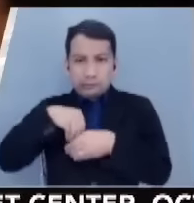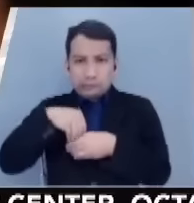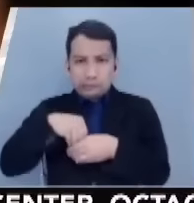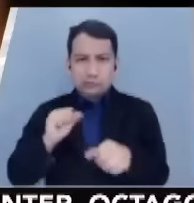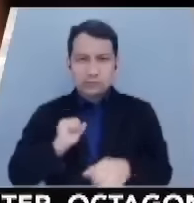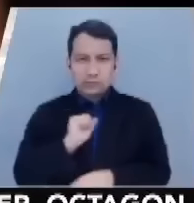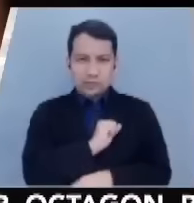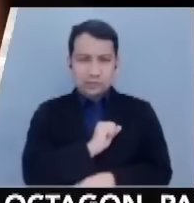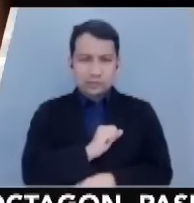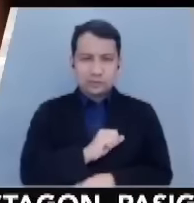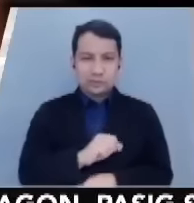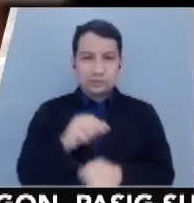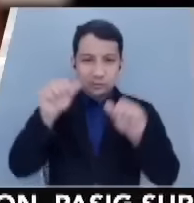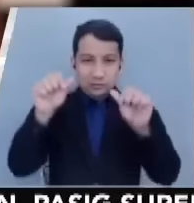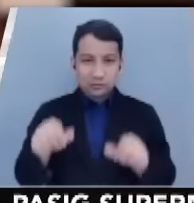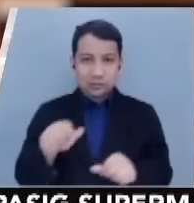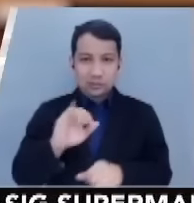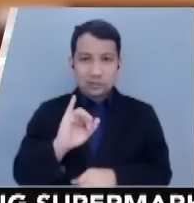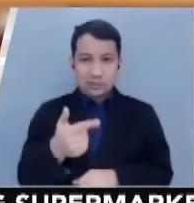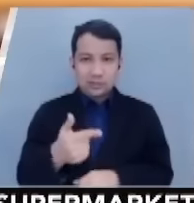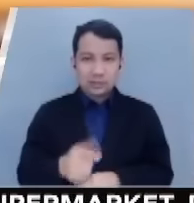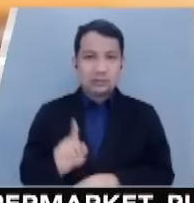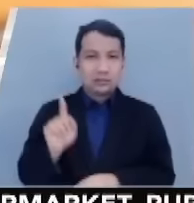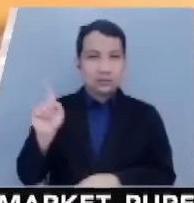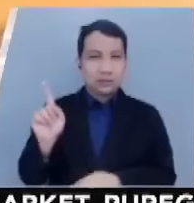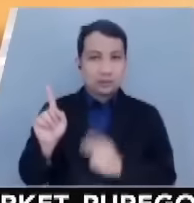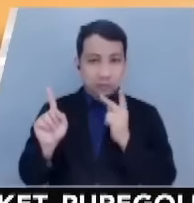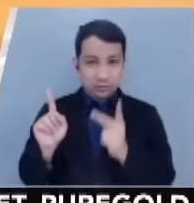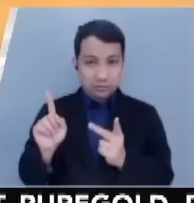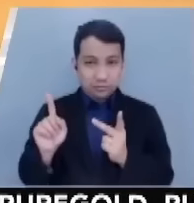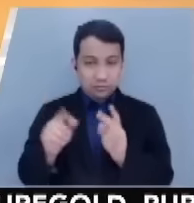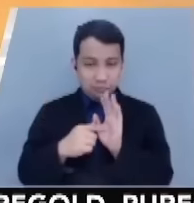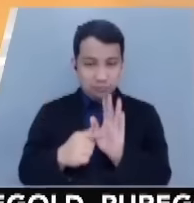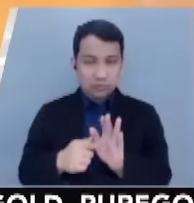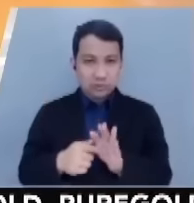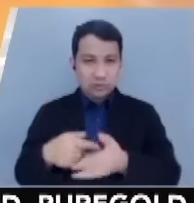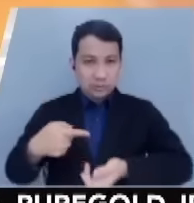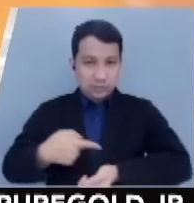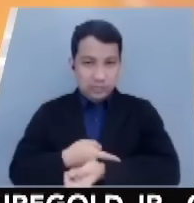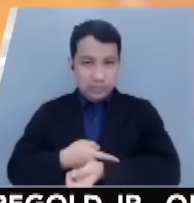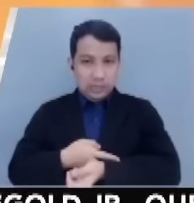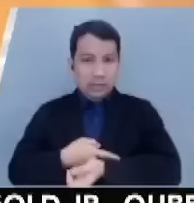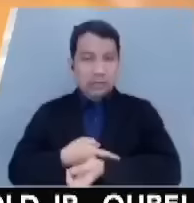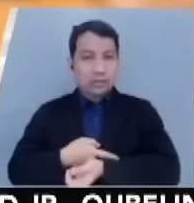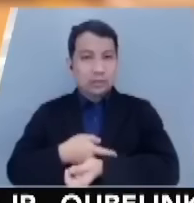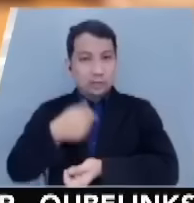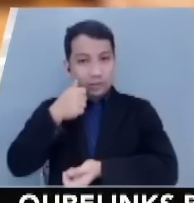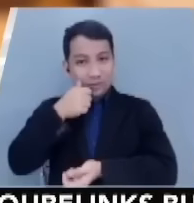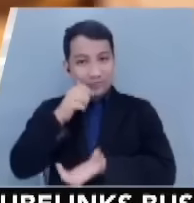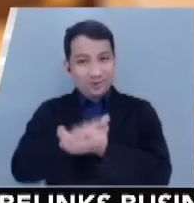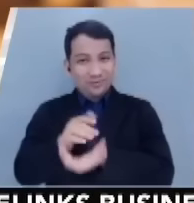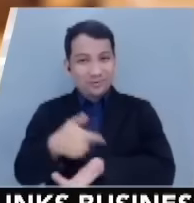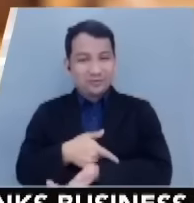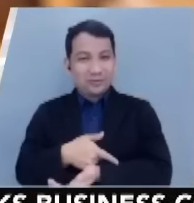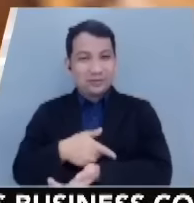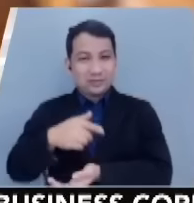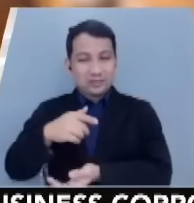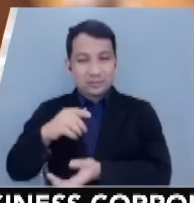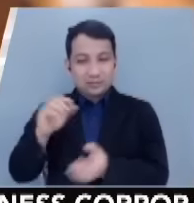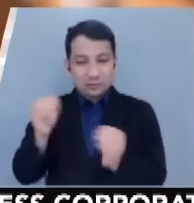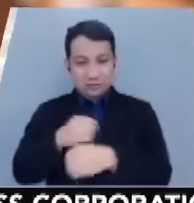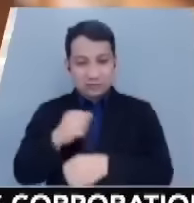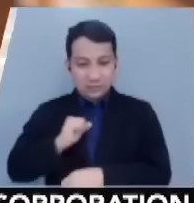na nakadelete na ngayon, ipinakita ni Padilla na nagpagluta drip siya habang nasa opisina ng asawang si Senador Robin